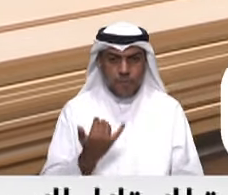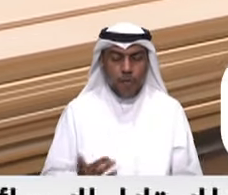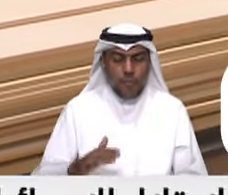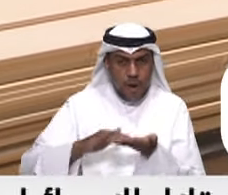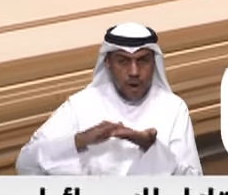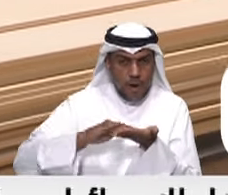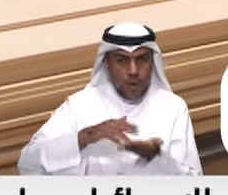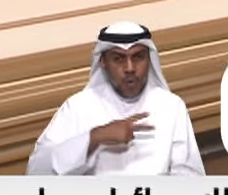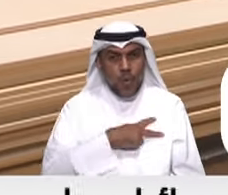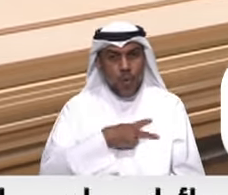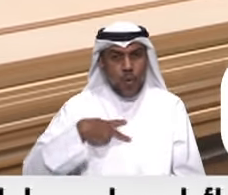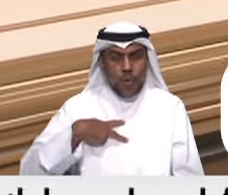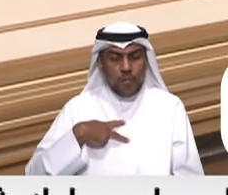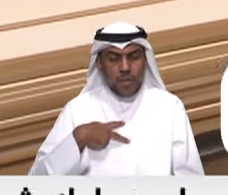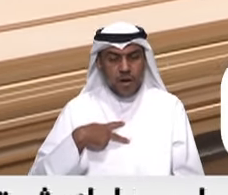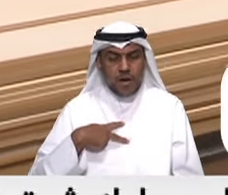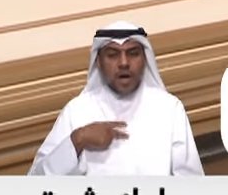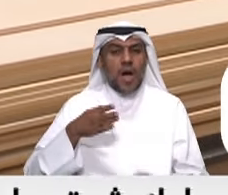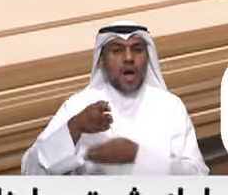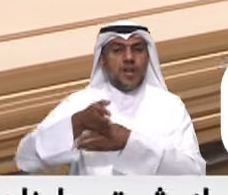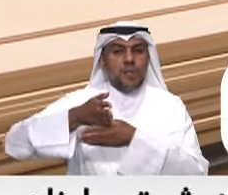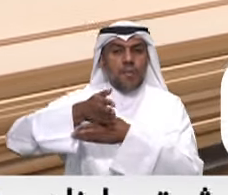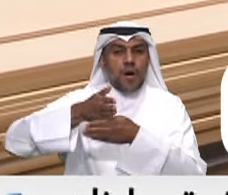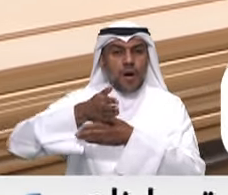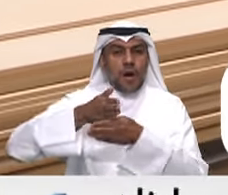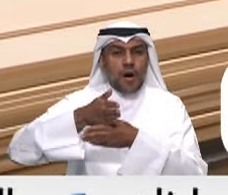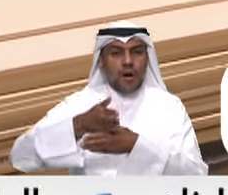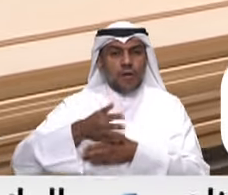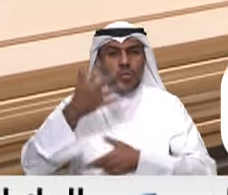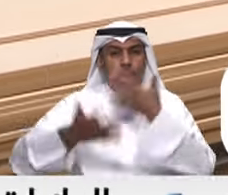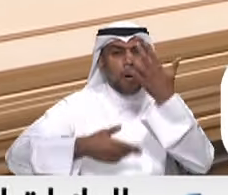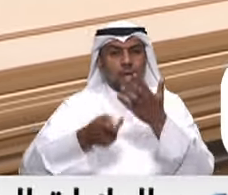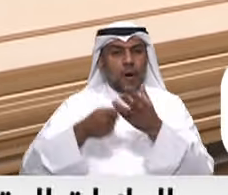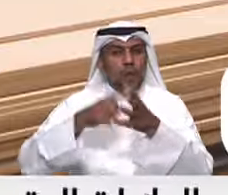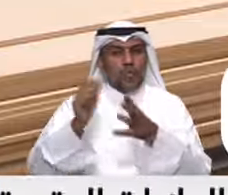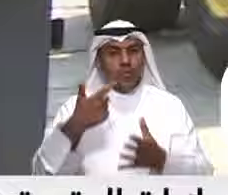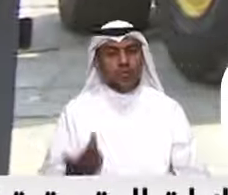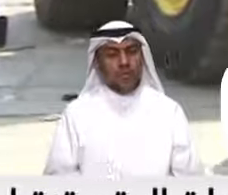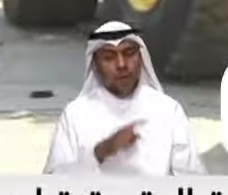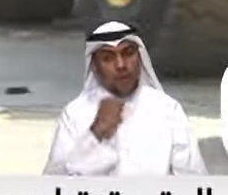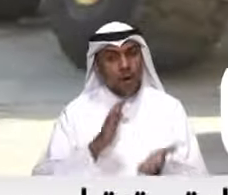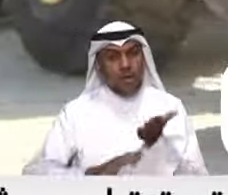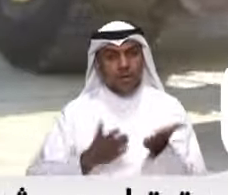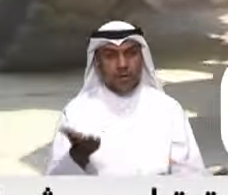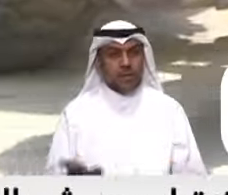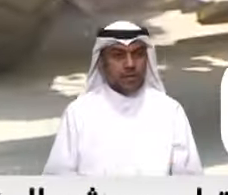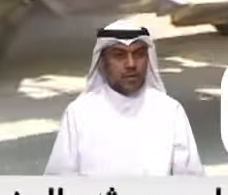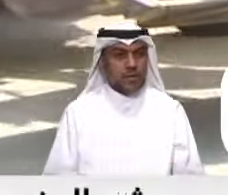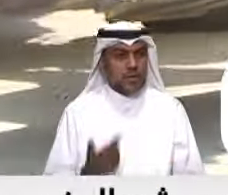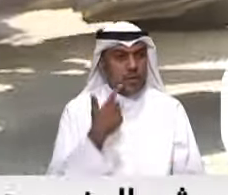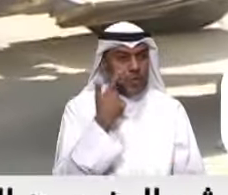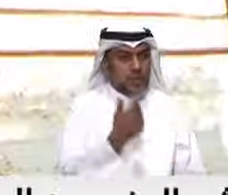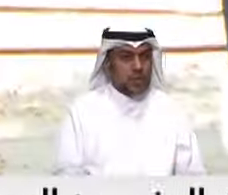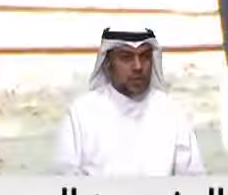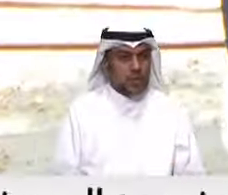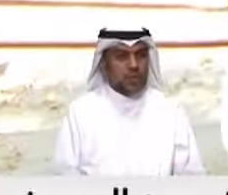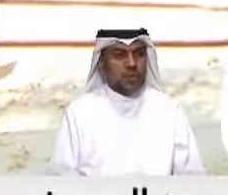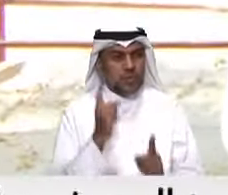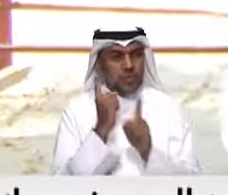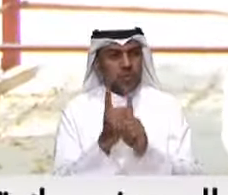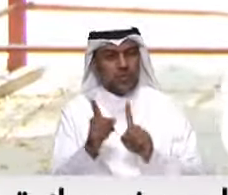وهذه مناجر أخشاب يعني مادة ناشفة جاهزة للحريق. وهنا استوقفنا مواطنا يدعو